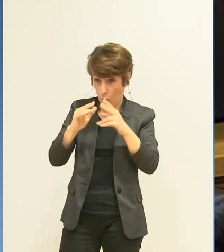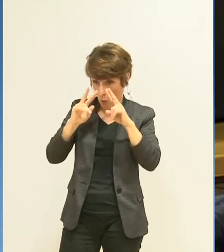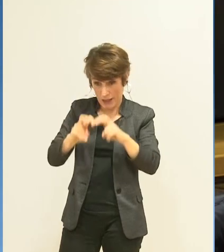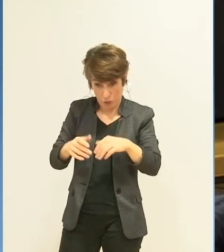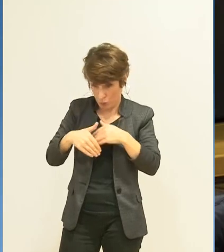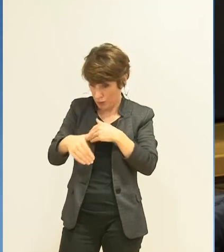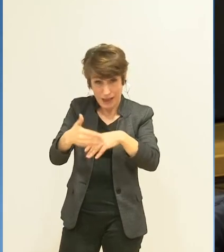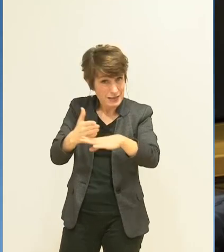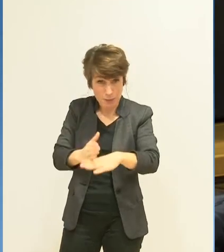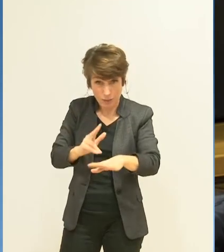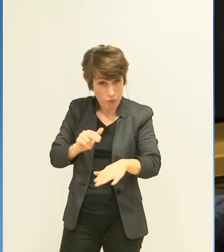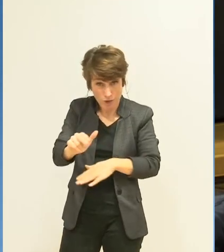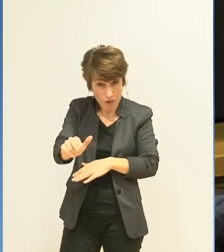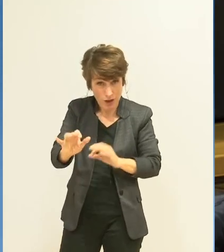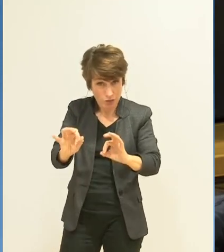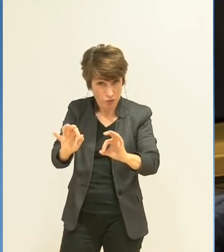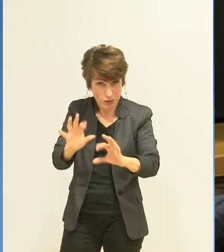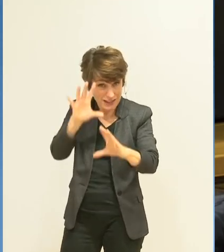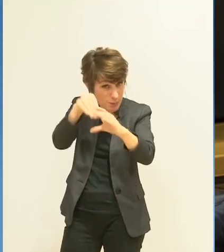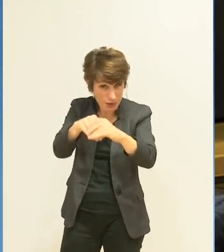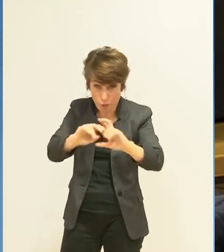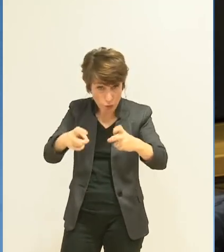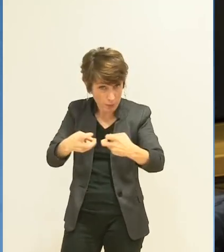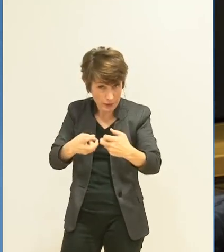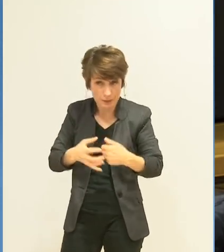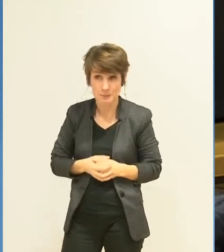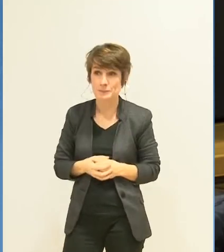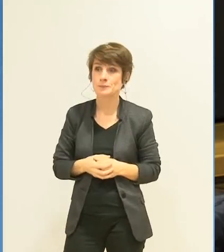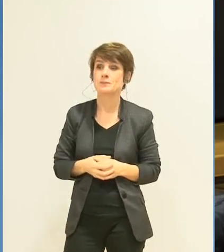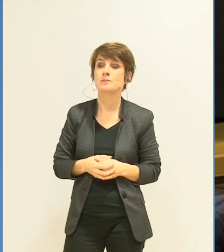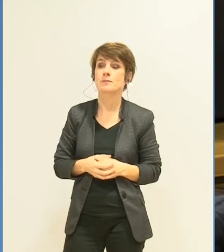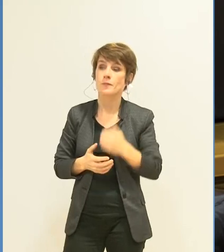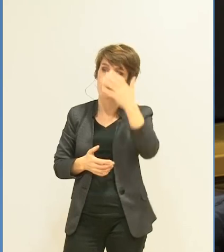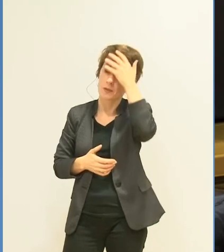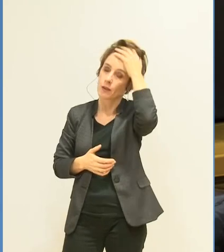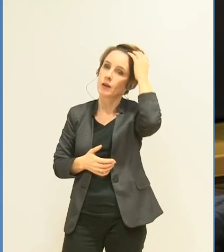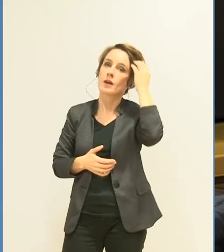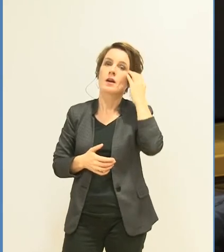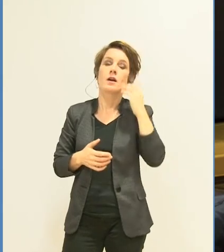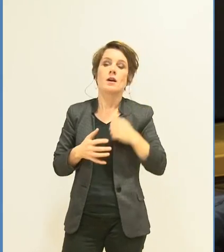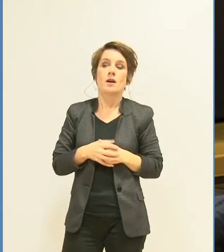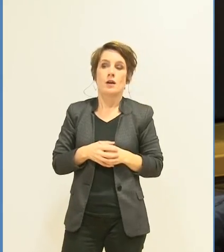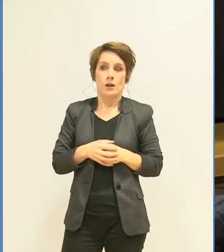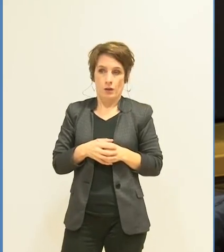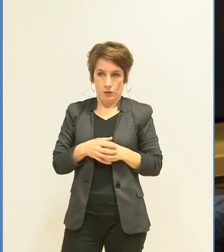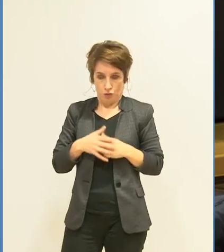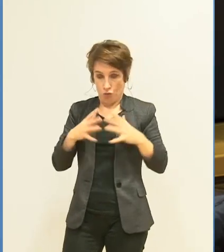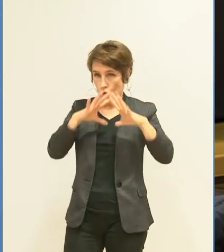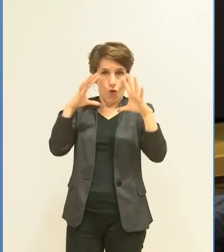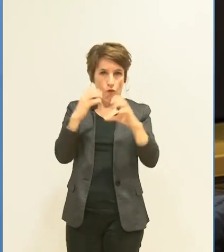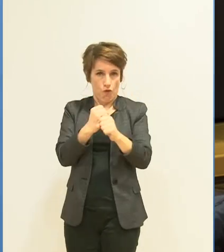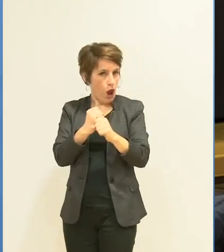elle est prévue effectivement dans cette estimation voilà donc simplement pour remettre les choses en place